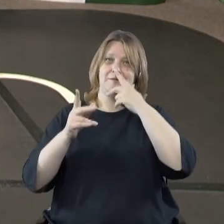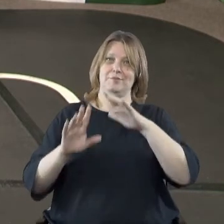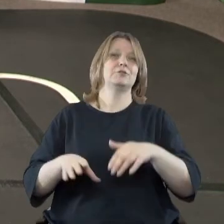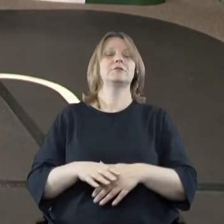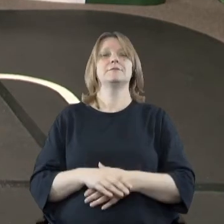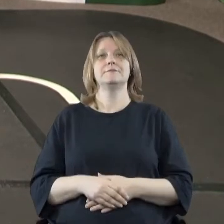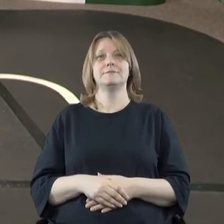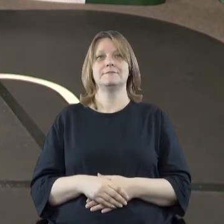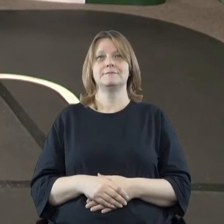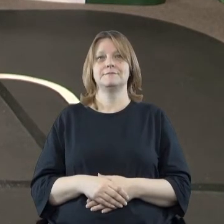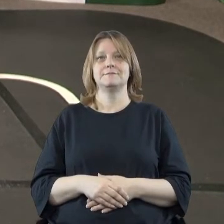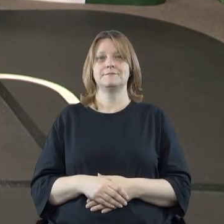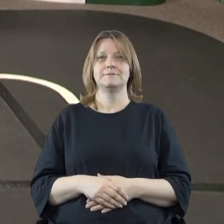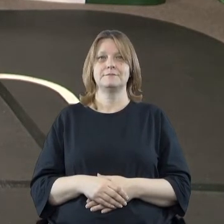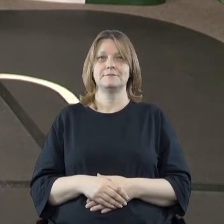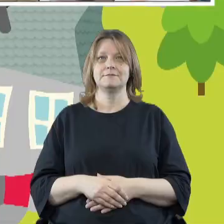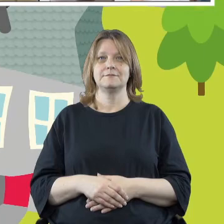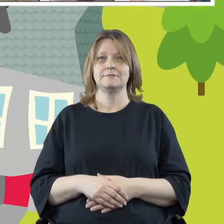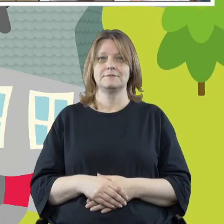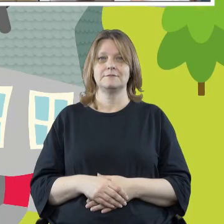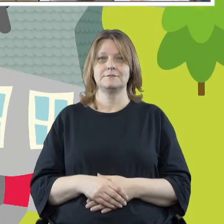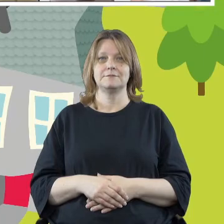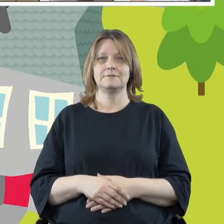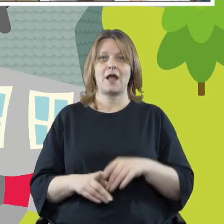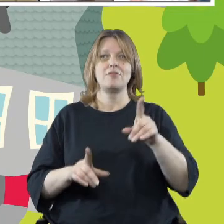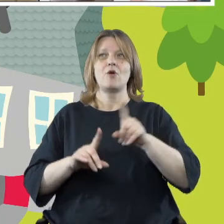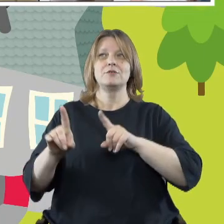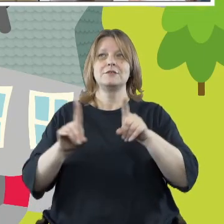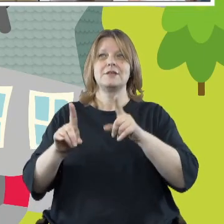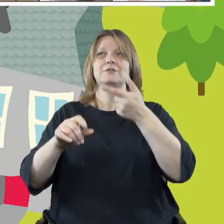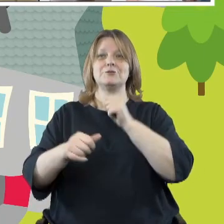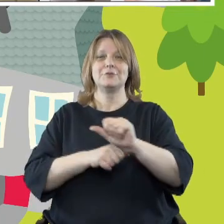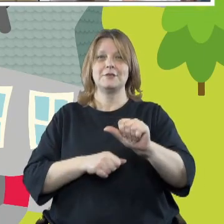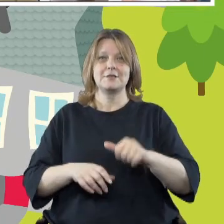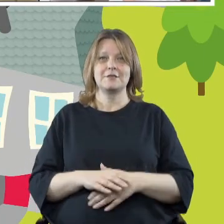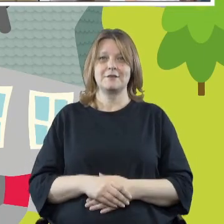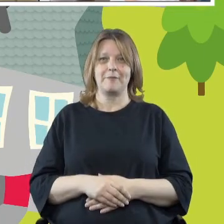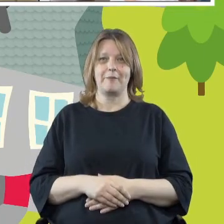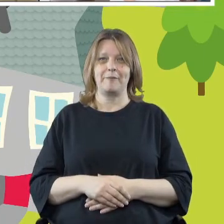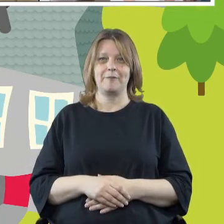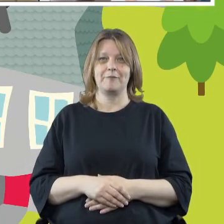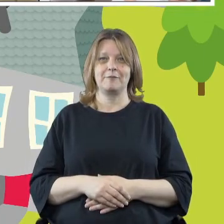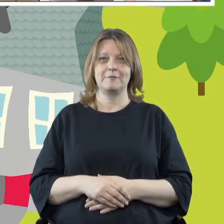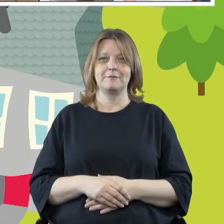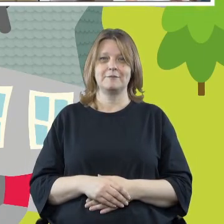O, to można tak. O. Jaki to jest znak? Co to może oznaczać?